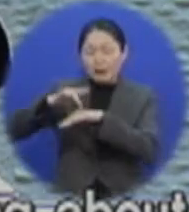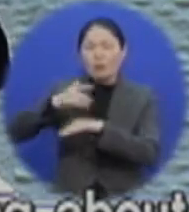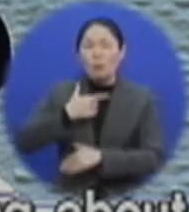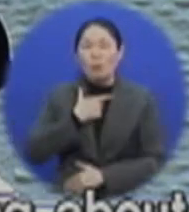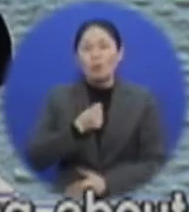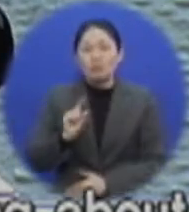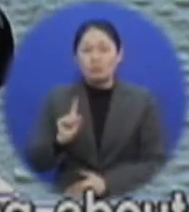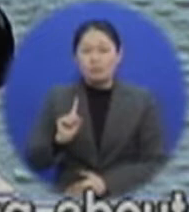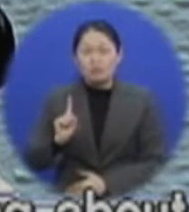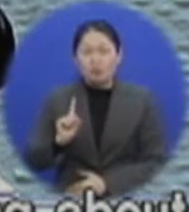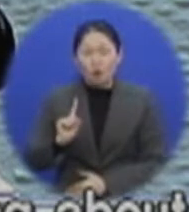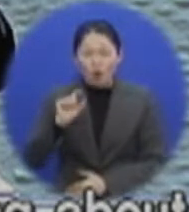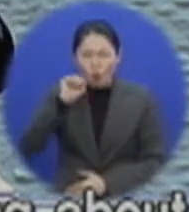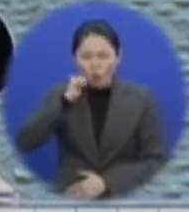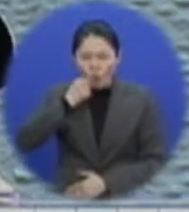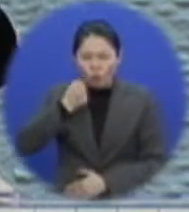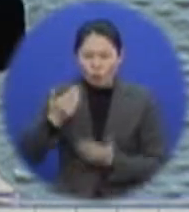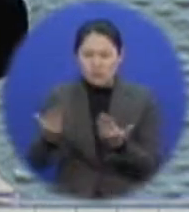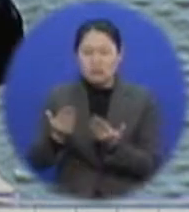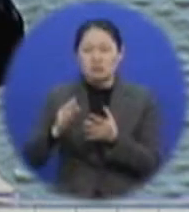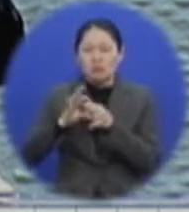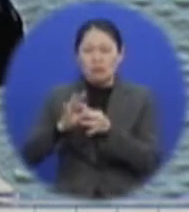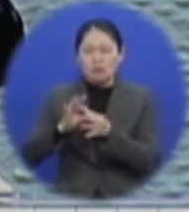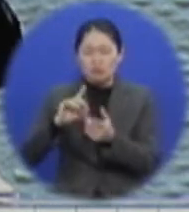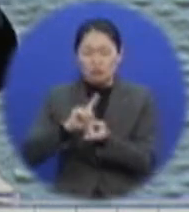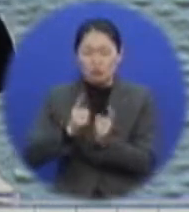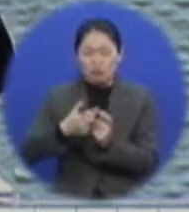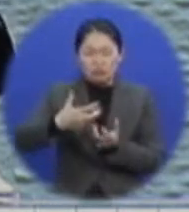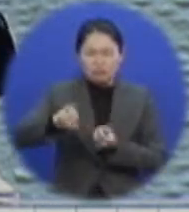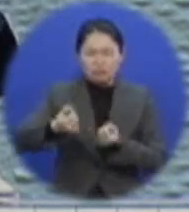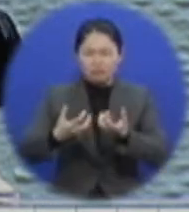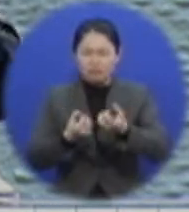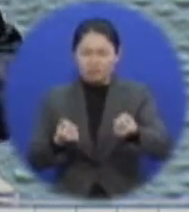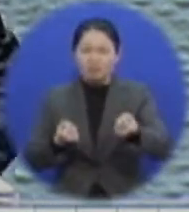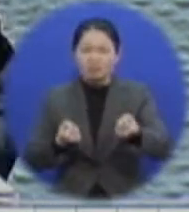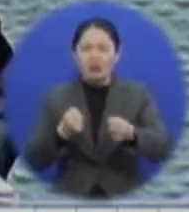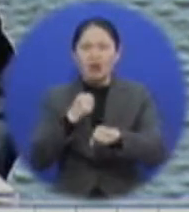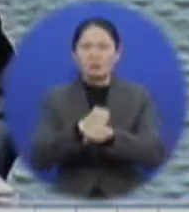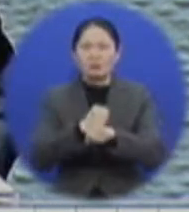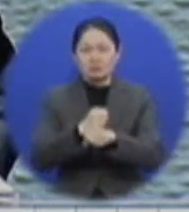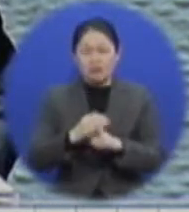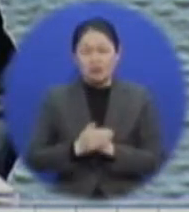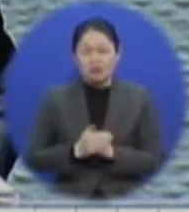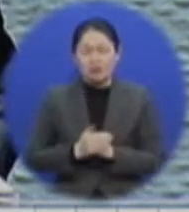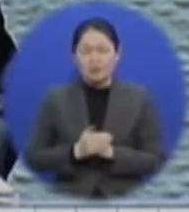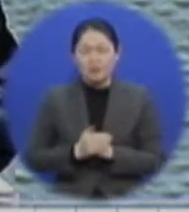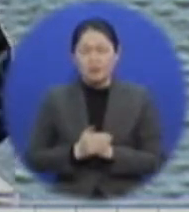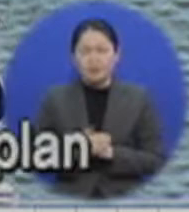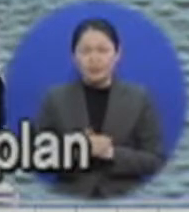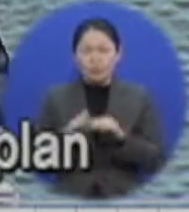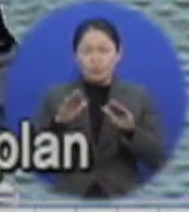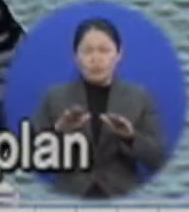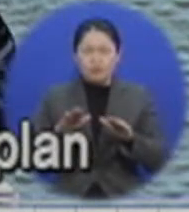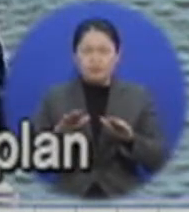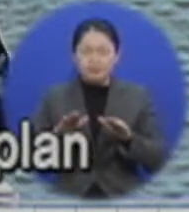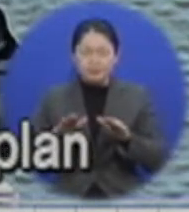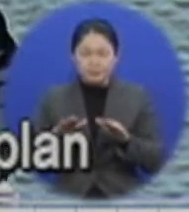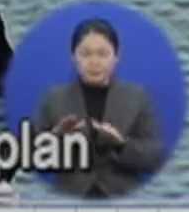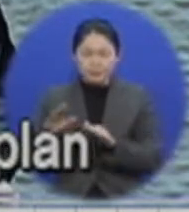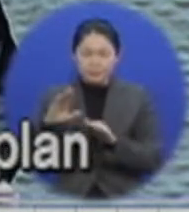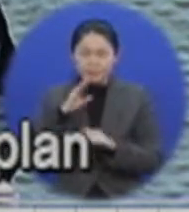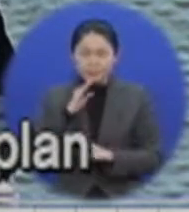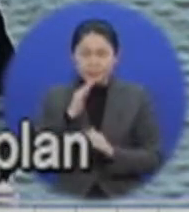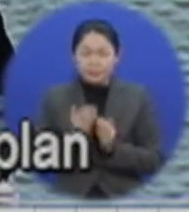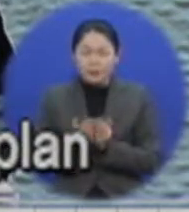어려운 일을 통하여 분열시키는 겁니다 공동체를 깨뜨리는 겁니다 오늘 풍랑을